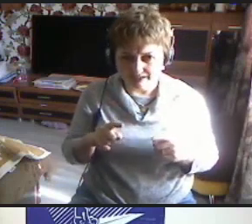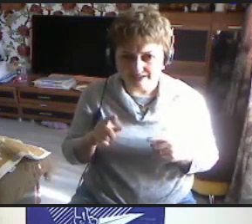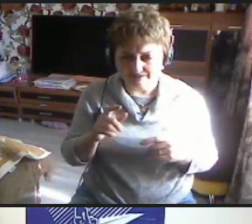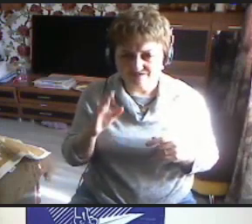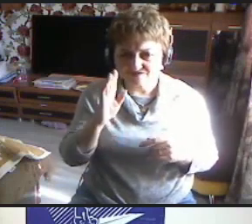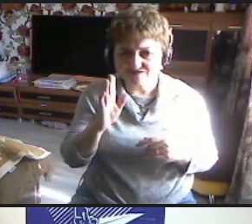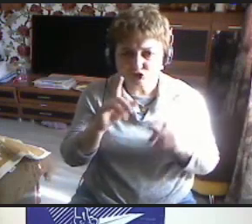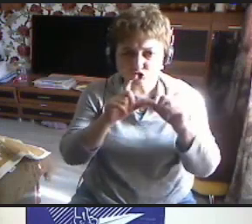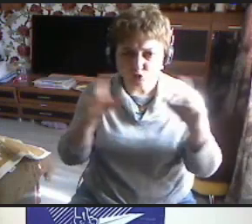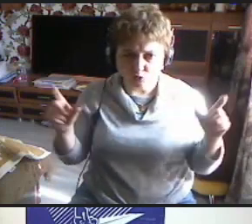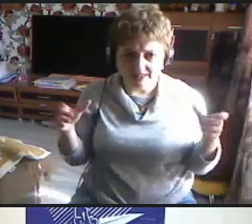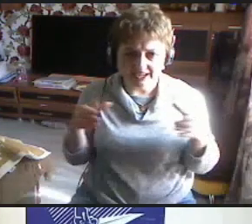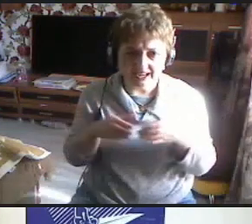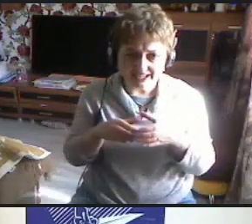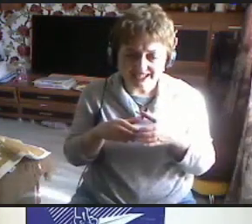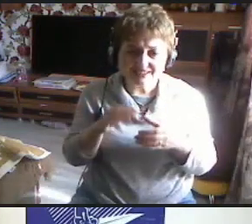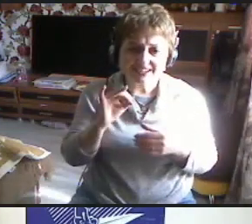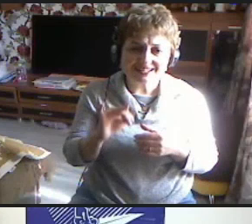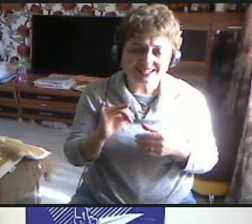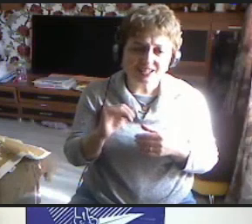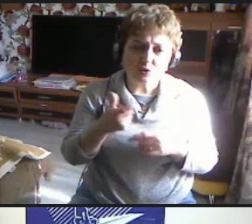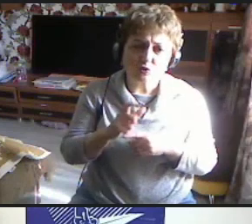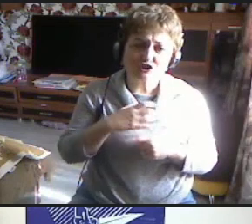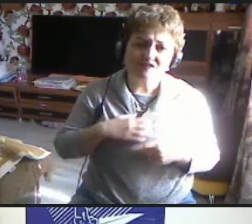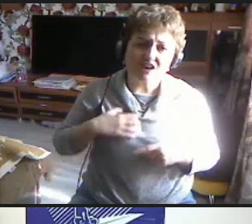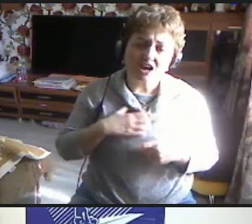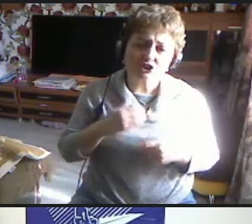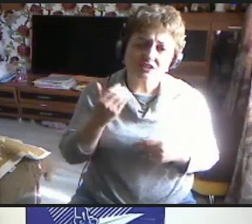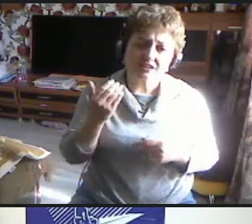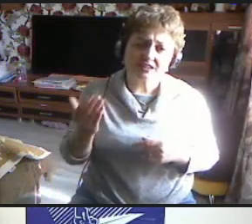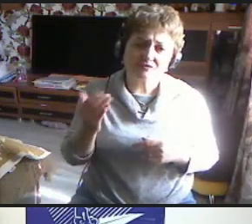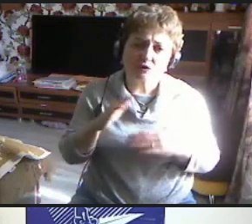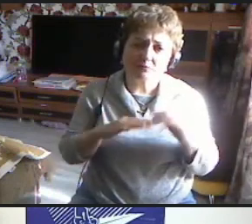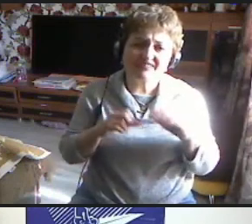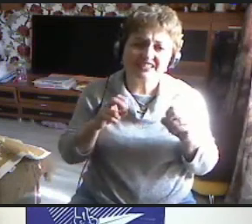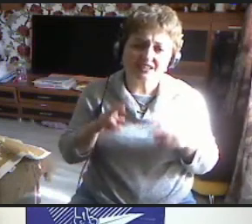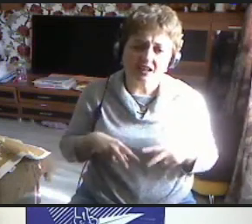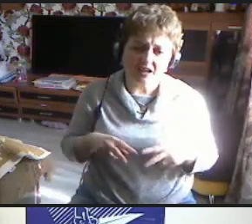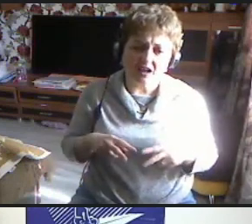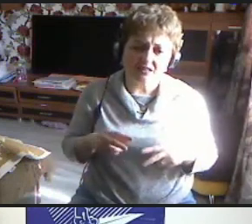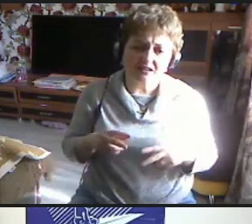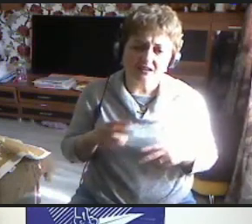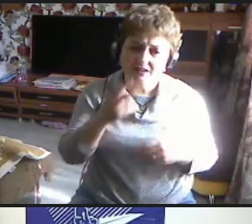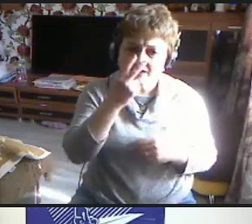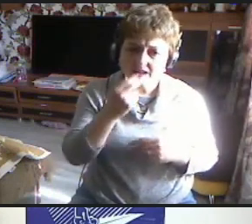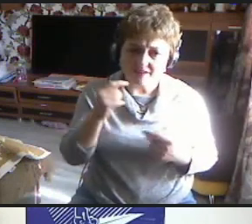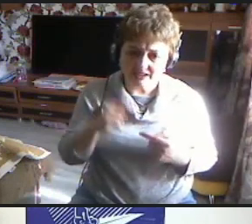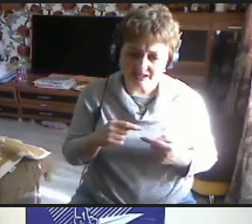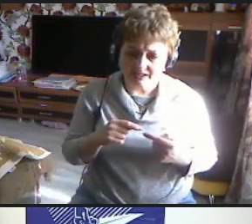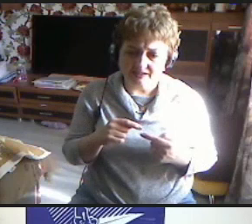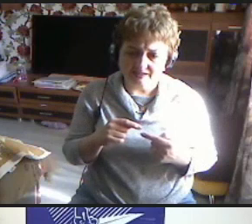и очень важны его как бы профессиональные навыки,